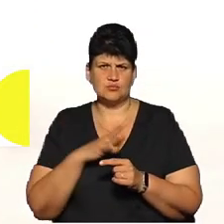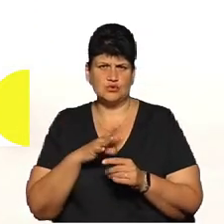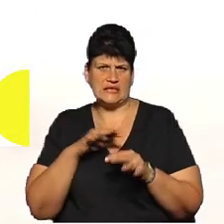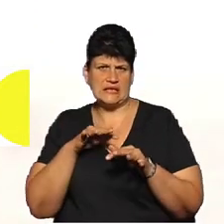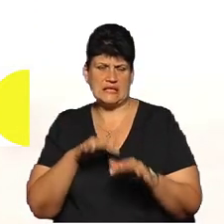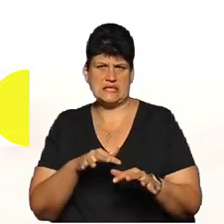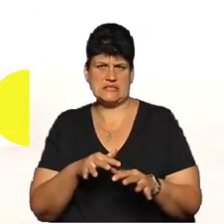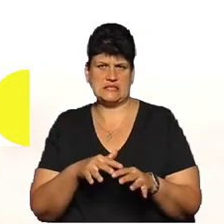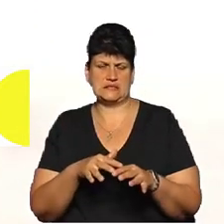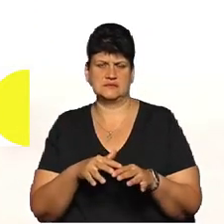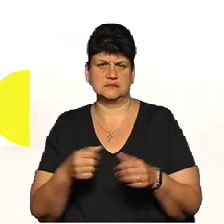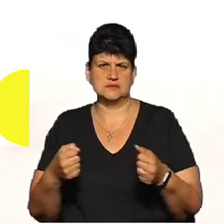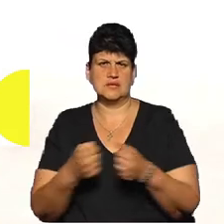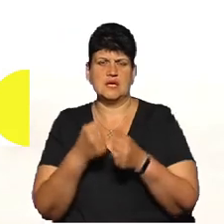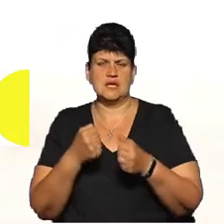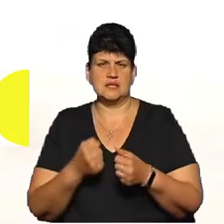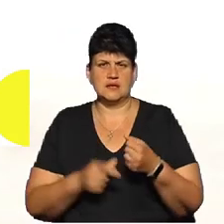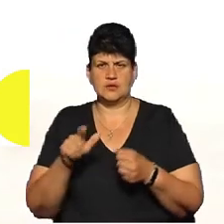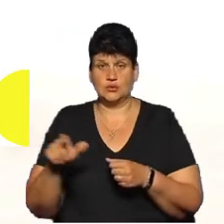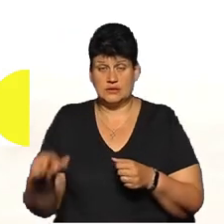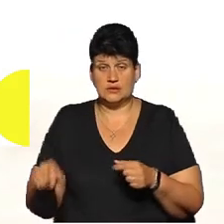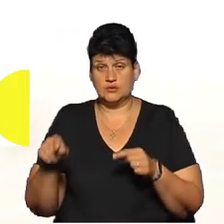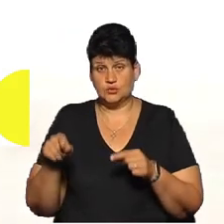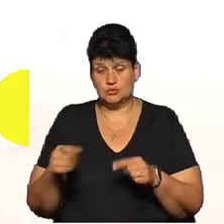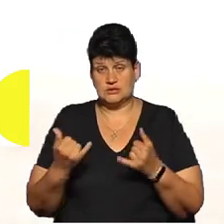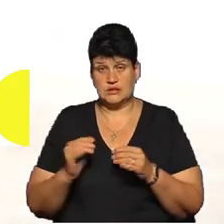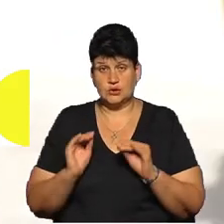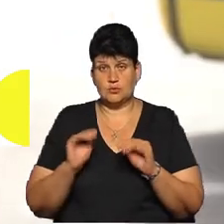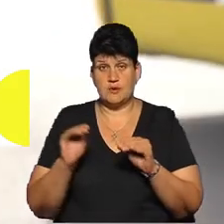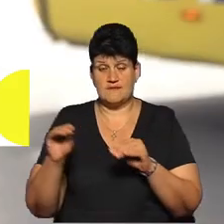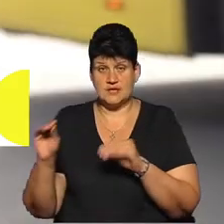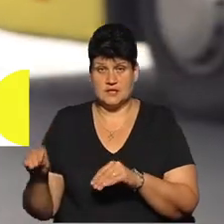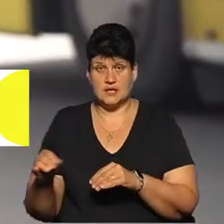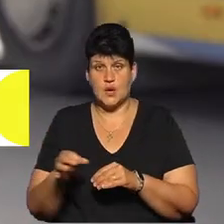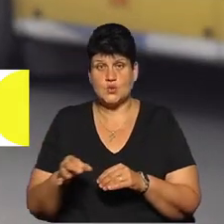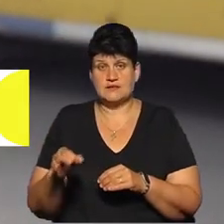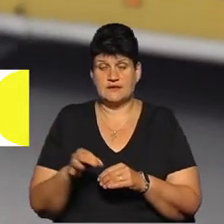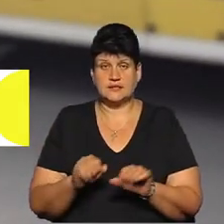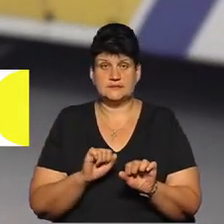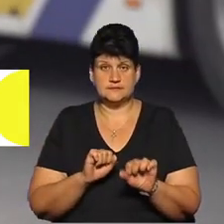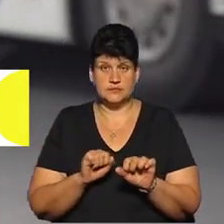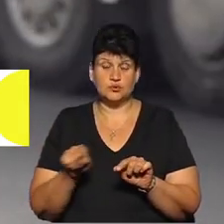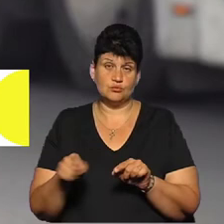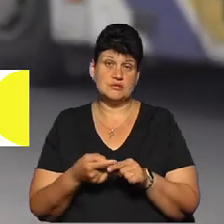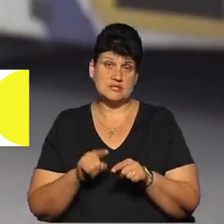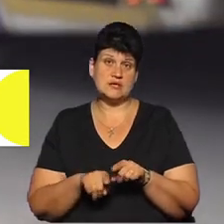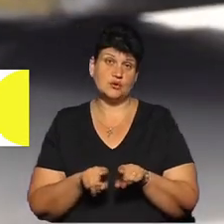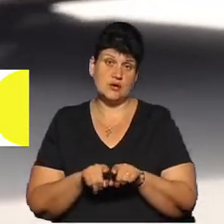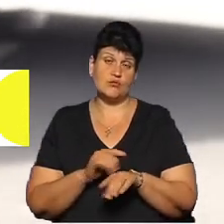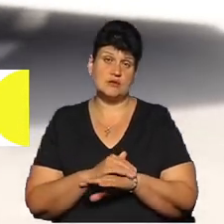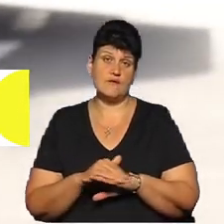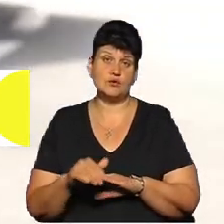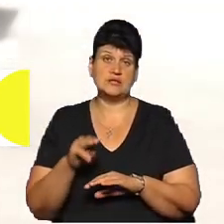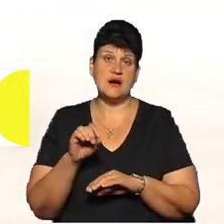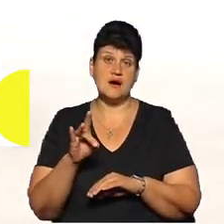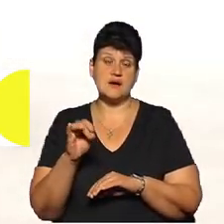були. Тобто і зараз додали острівки безпеки, і це в майбутньому так само, як по вулиці Тарнавського, дасть